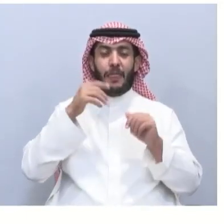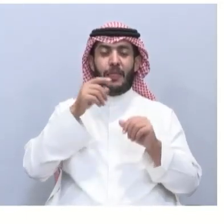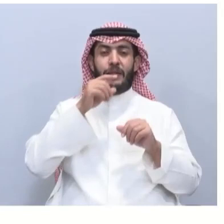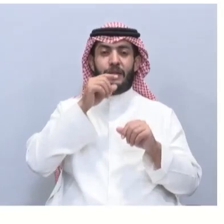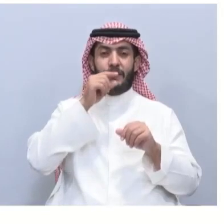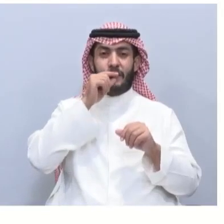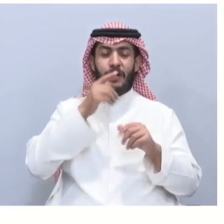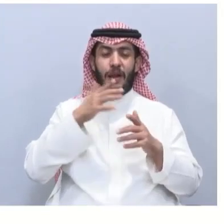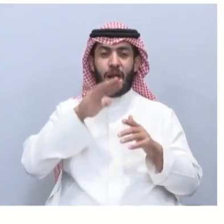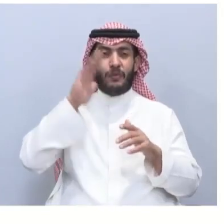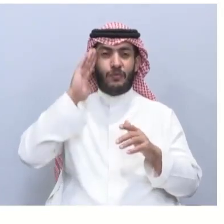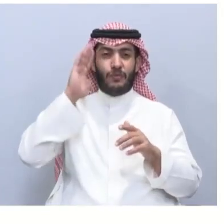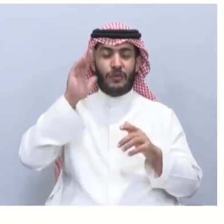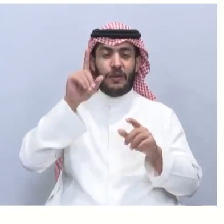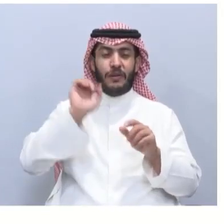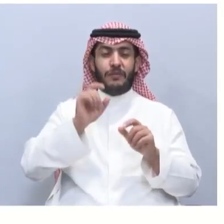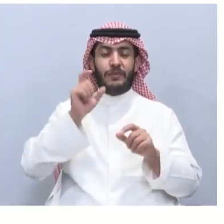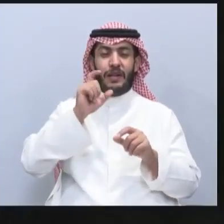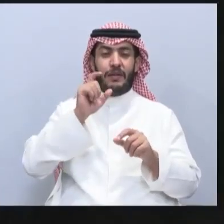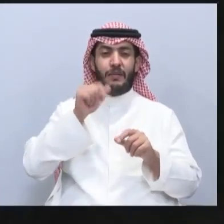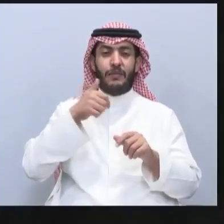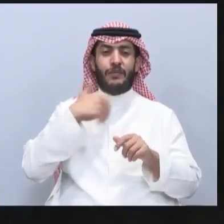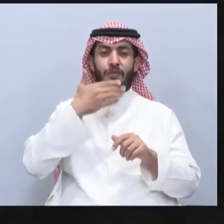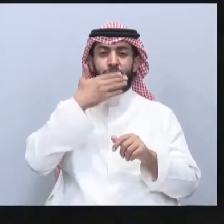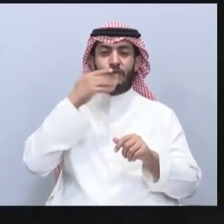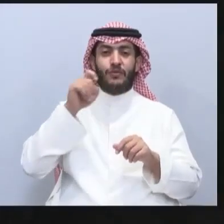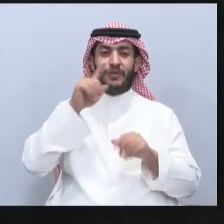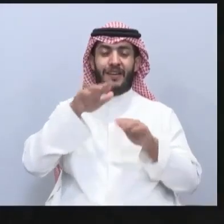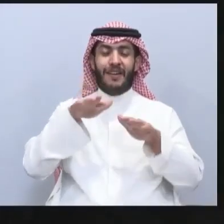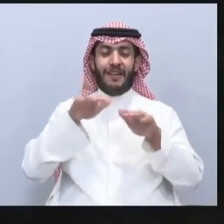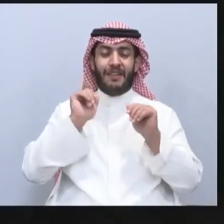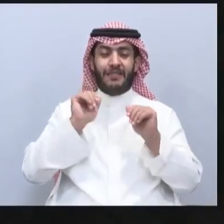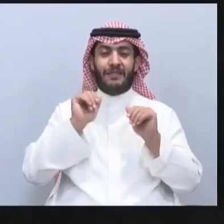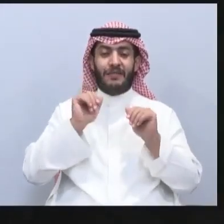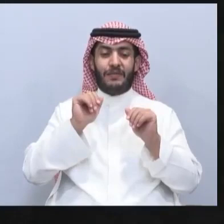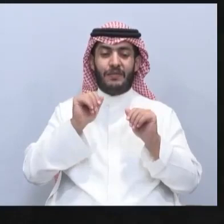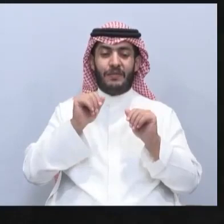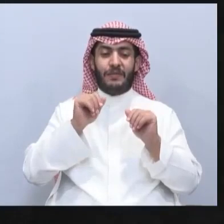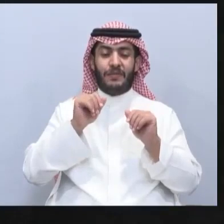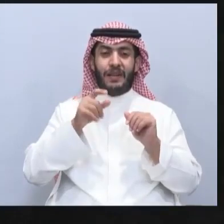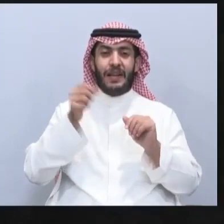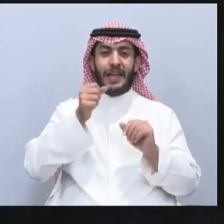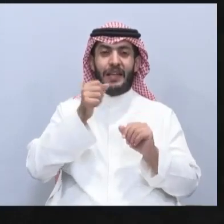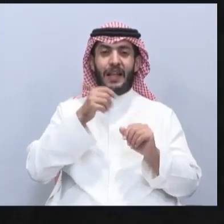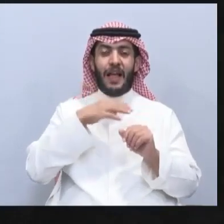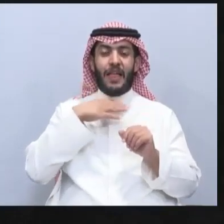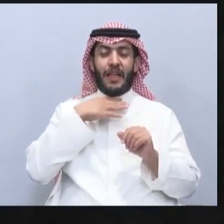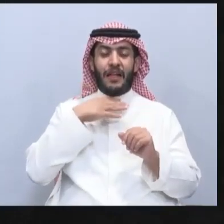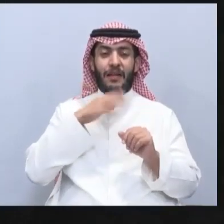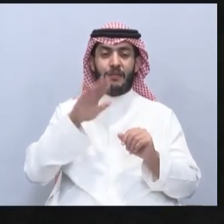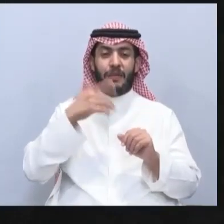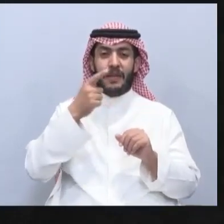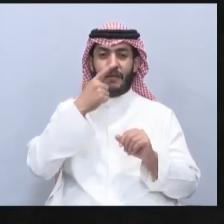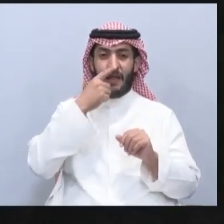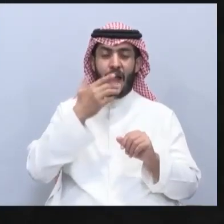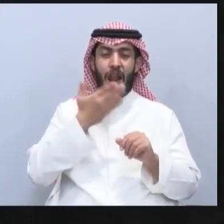ان جعلنا من اهل الاسلام الذين صمنا هذا الشهر العظيم وعيد الاضحى ياتي بعد